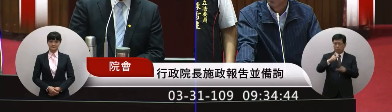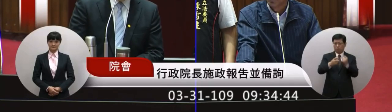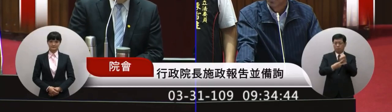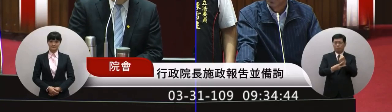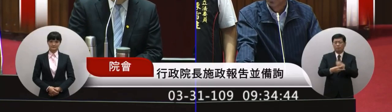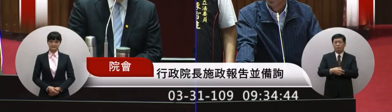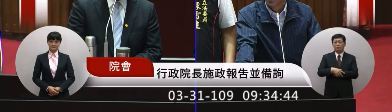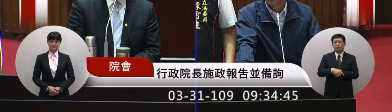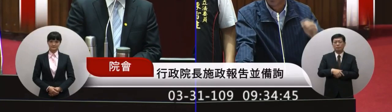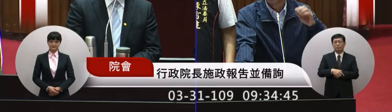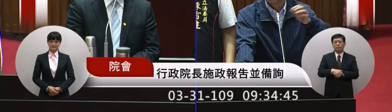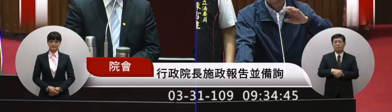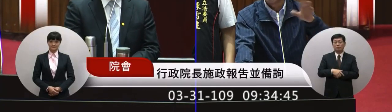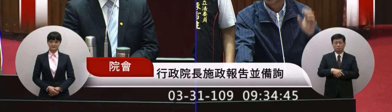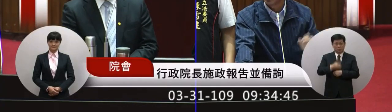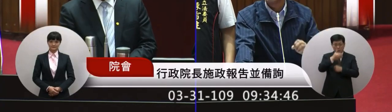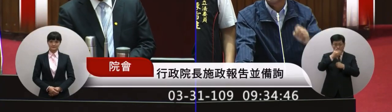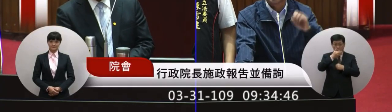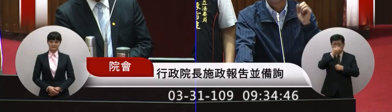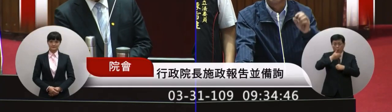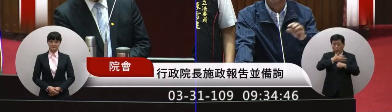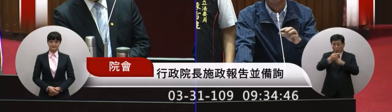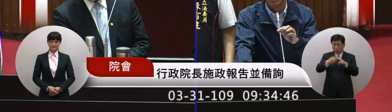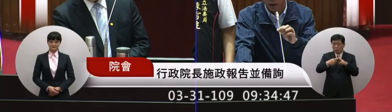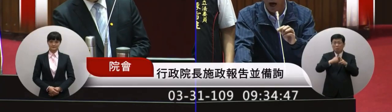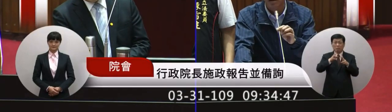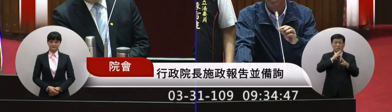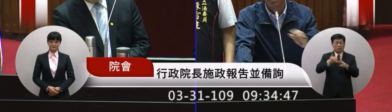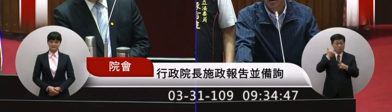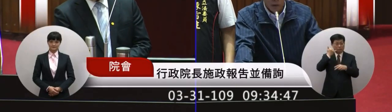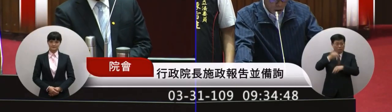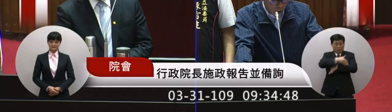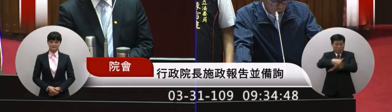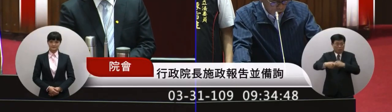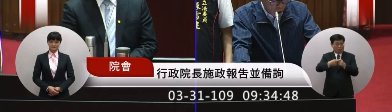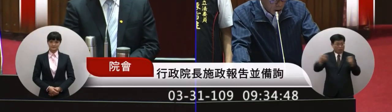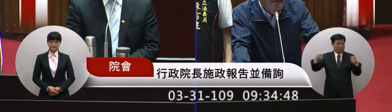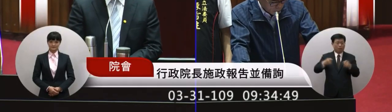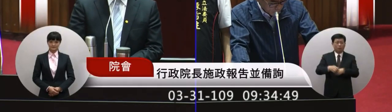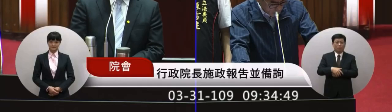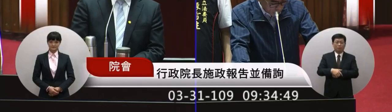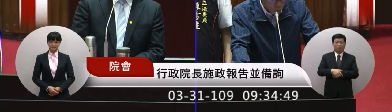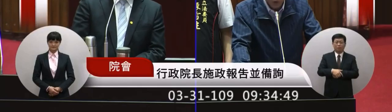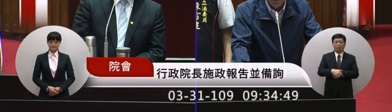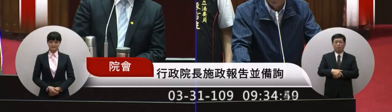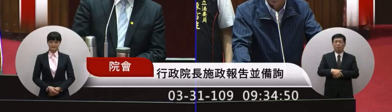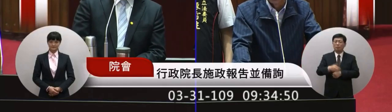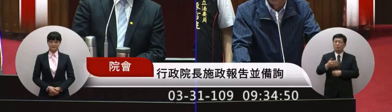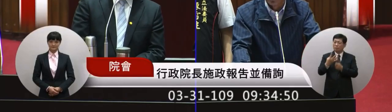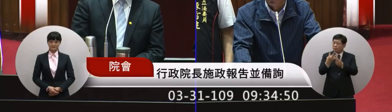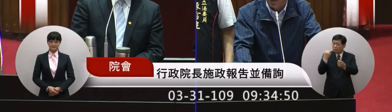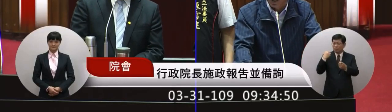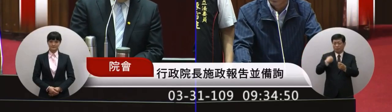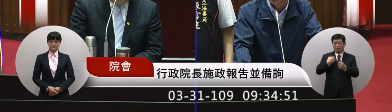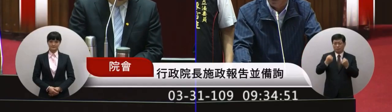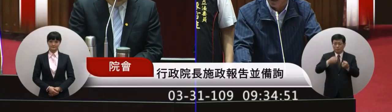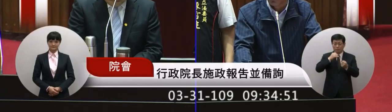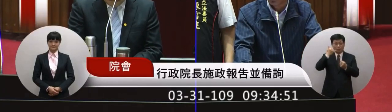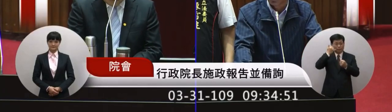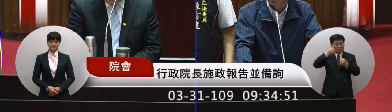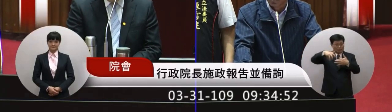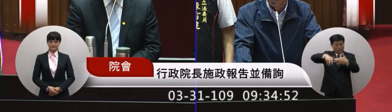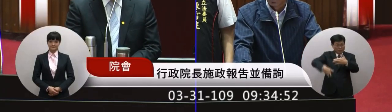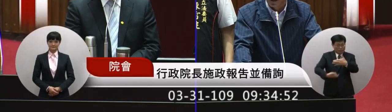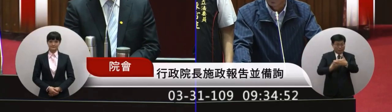320公里。好，澎湖虽然小小的，可是海岸线非常长。那过去这几年，我们从海底打